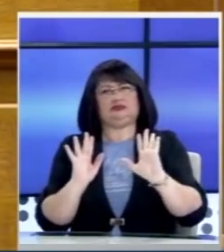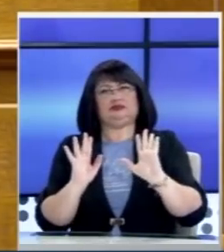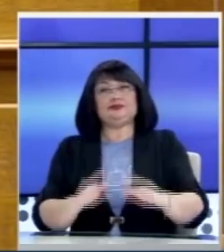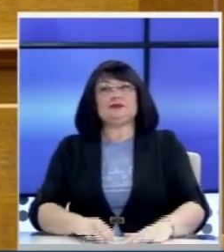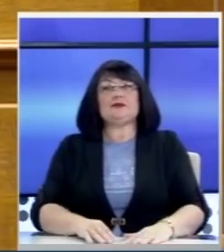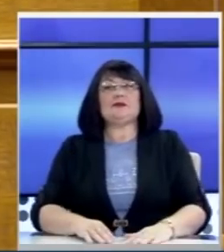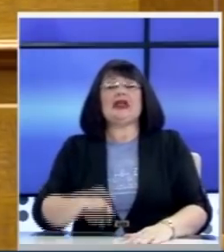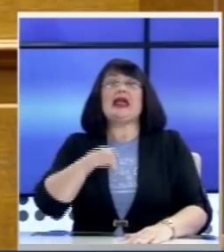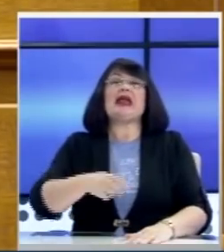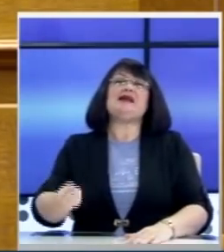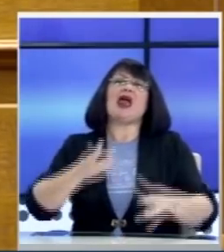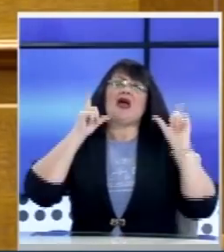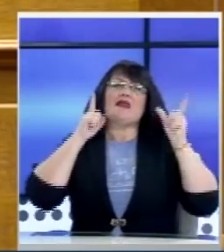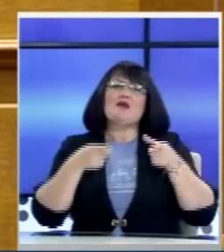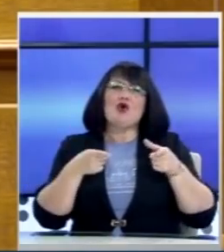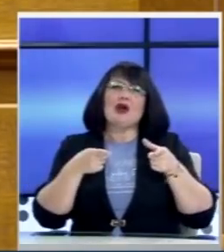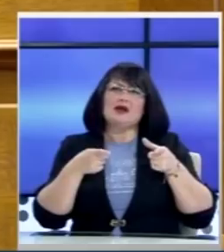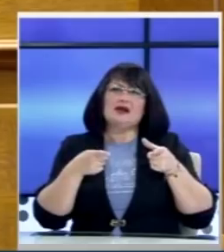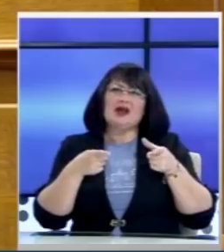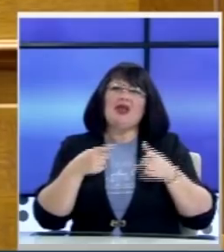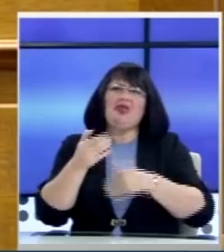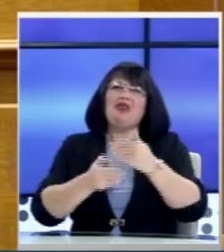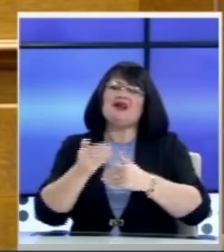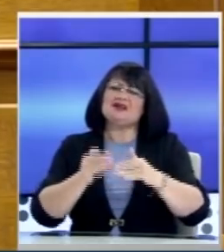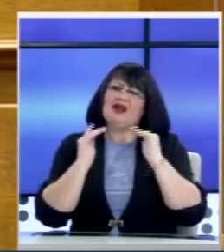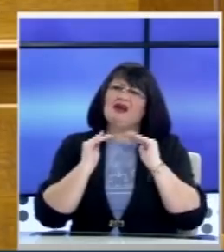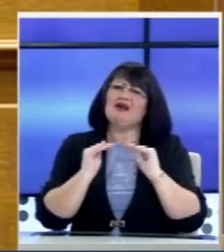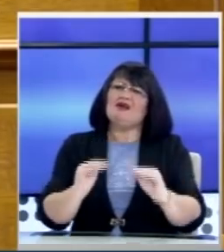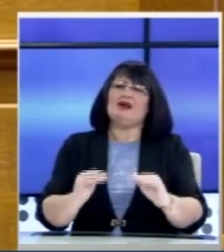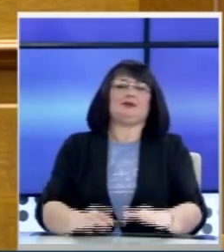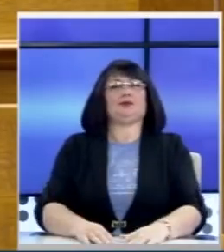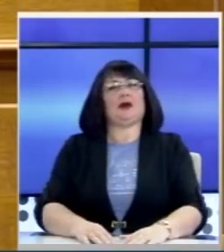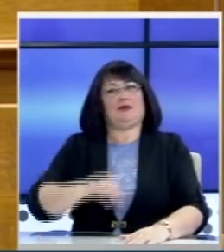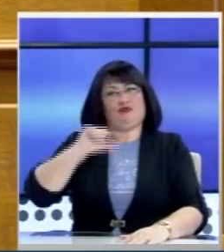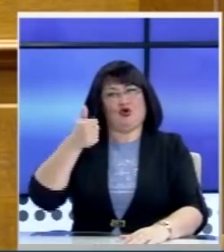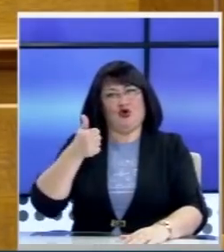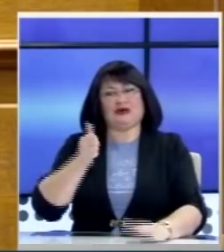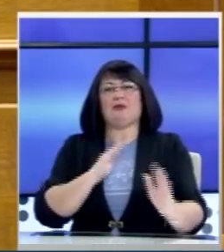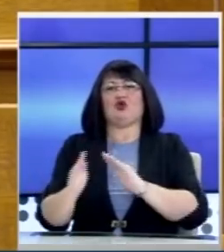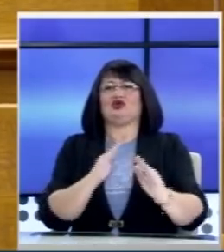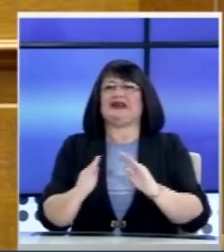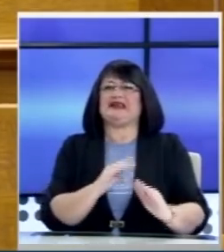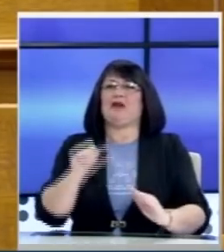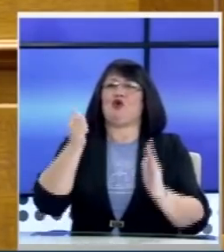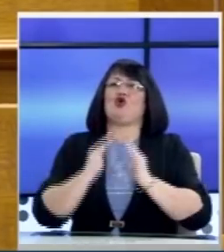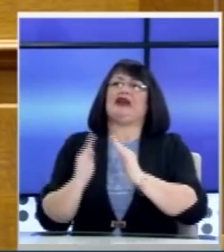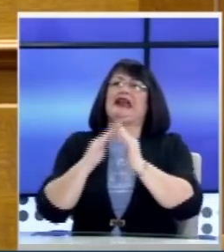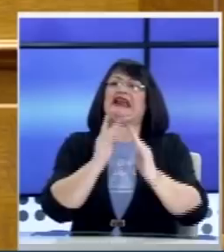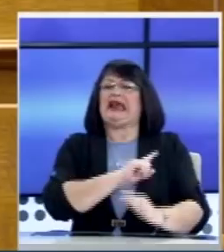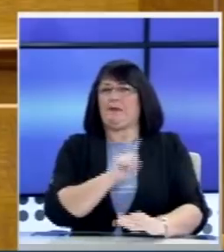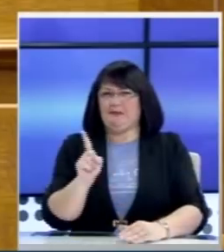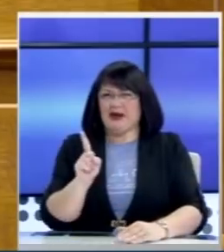απλά συστηματοποιεί αυτή τη διαδικασία. Πρώτα ξυλώσατε το πλαίσιο προστασίας